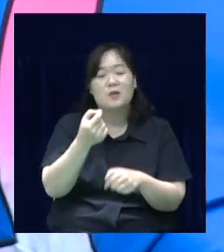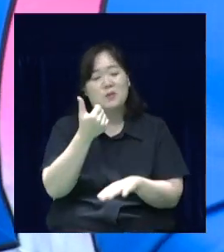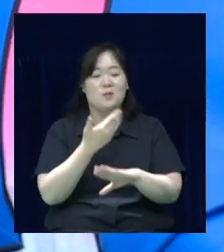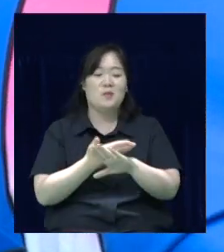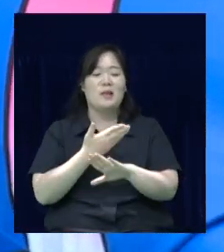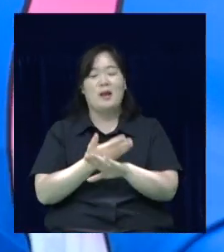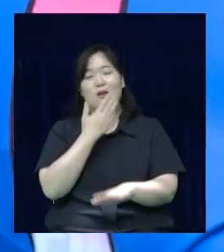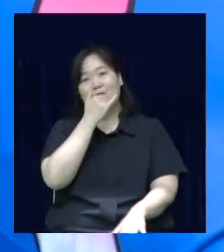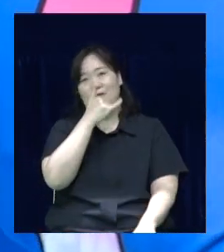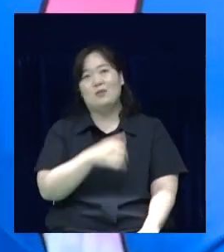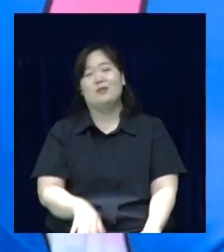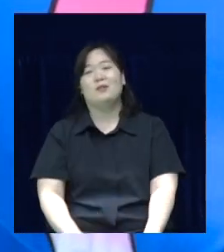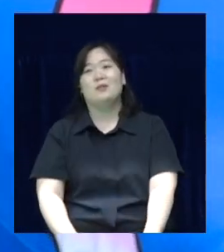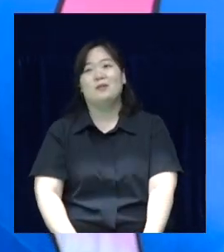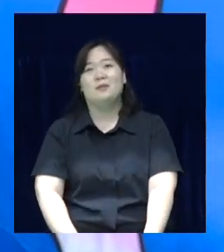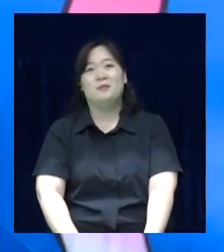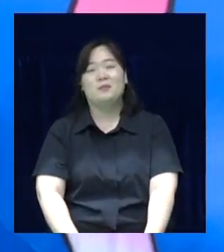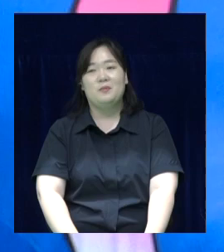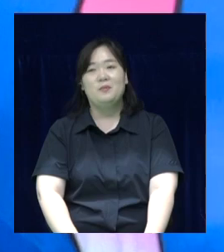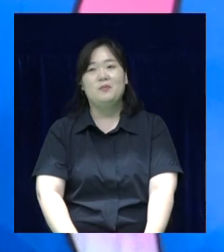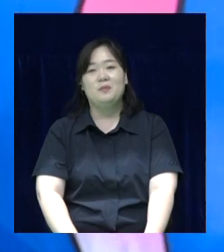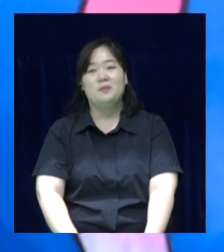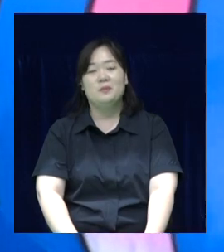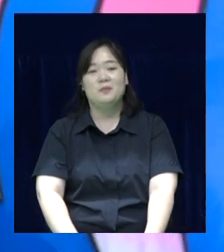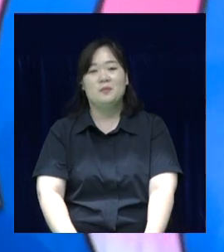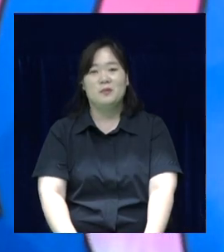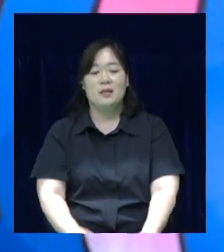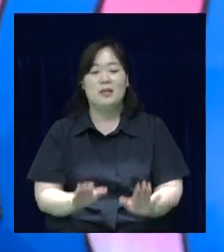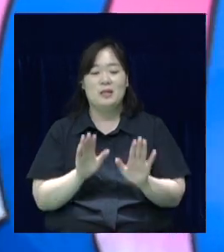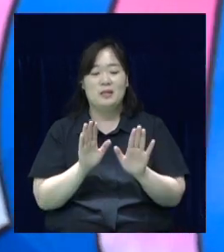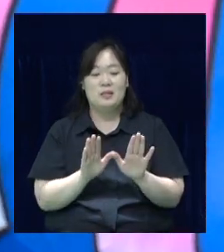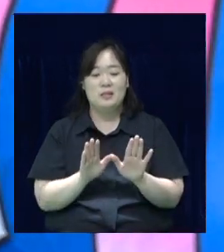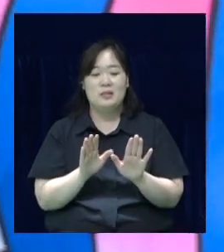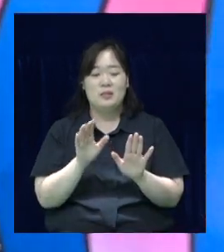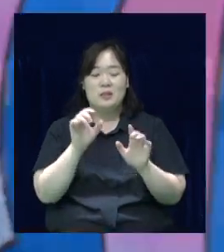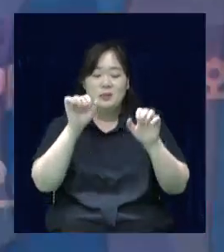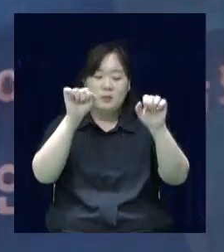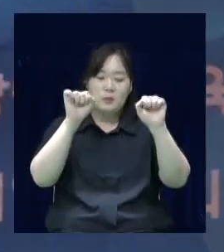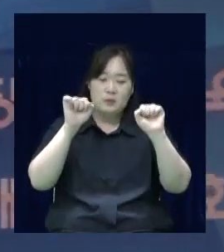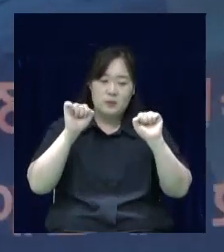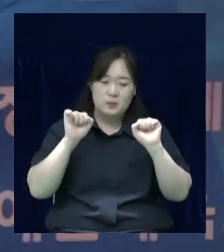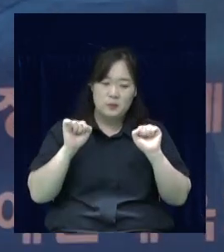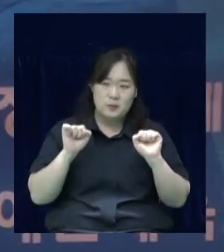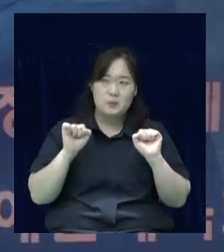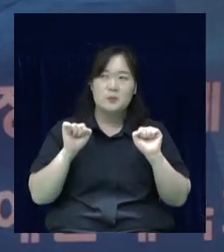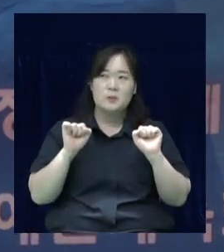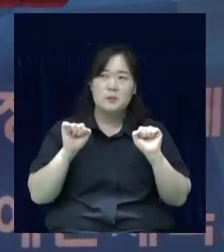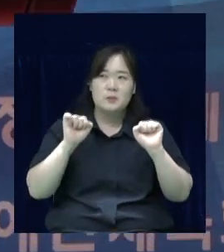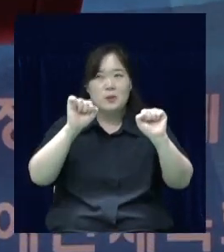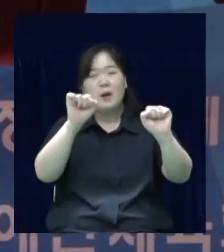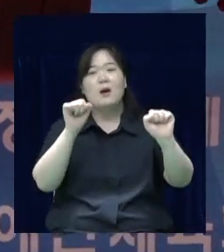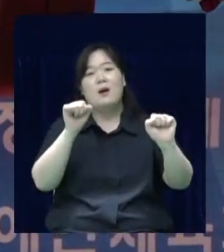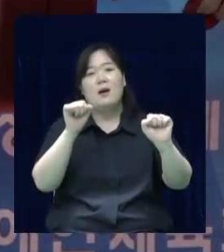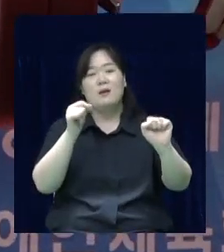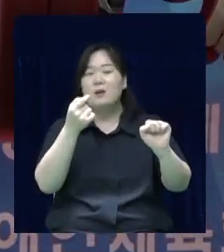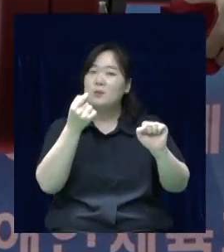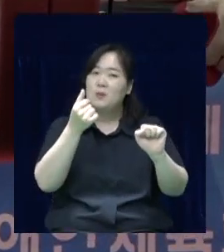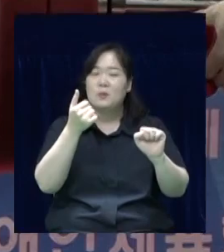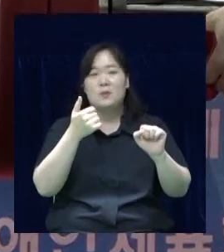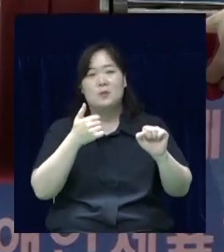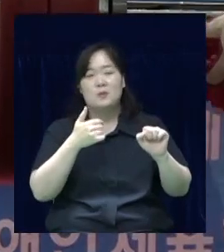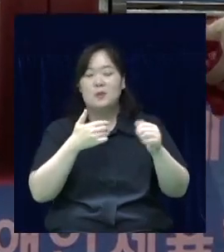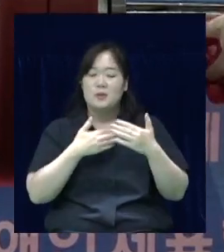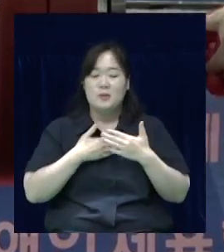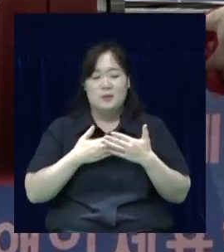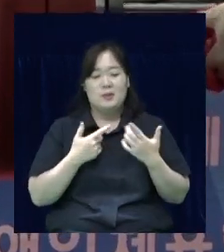이렇게. 예. 약간 눌린 감은 있는데 예. 그래서 이제 2대1 판정이 난 것 같아요. 그렇습니다. 이제 배가